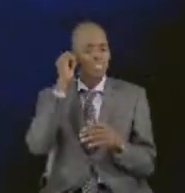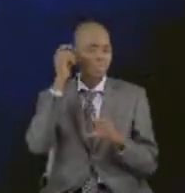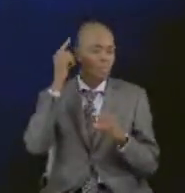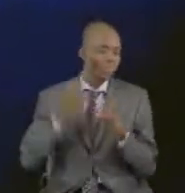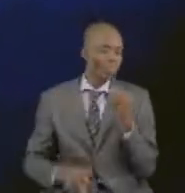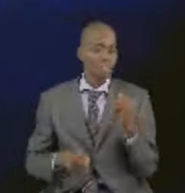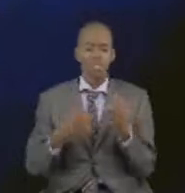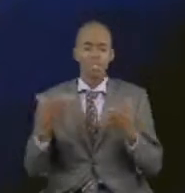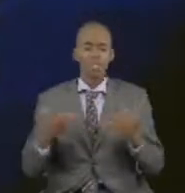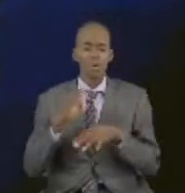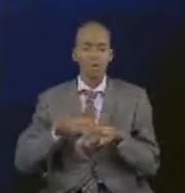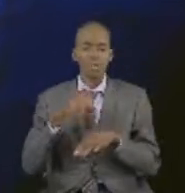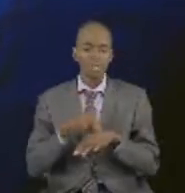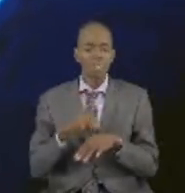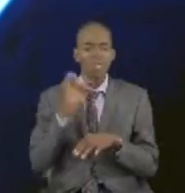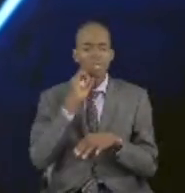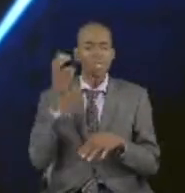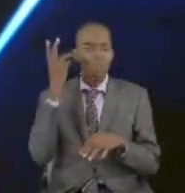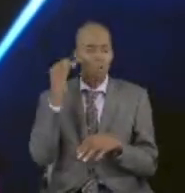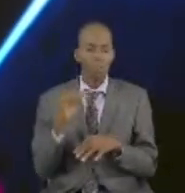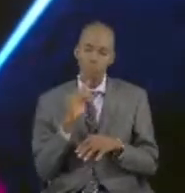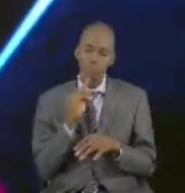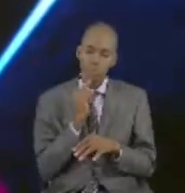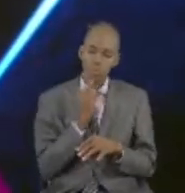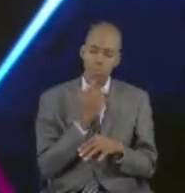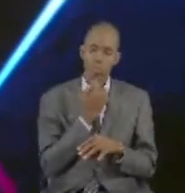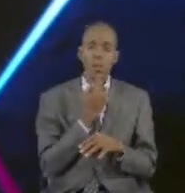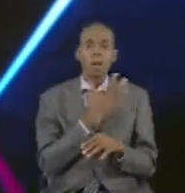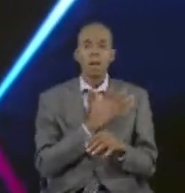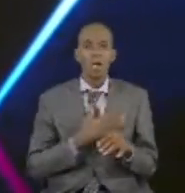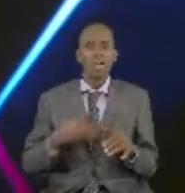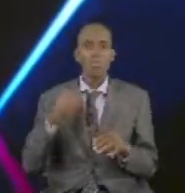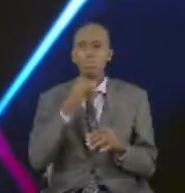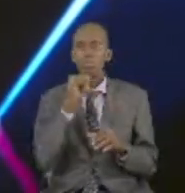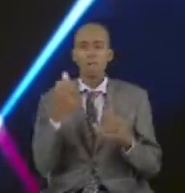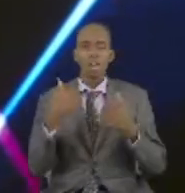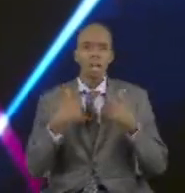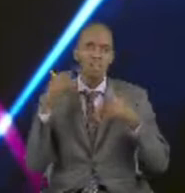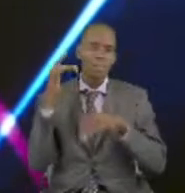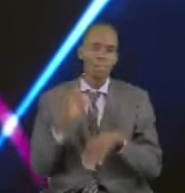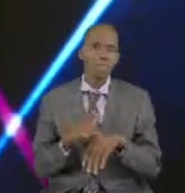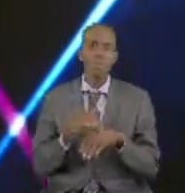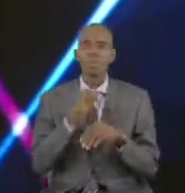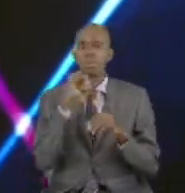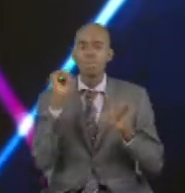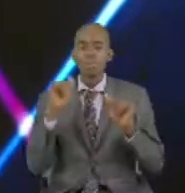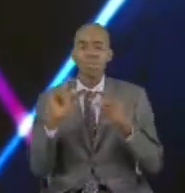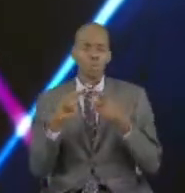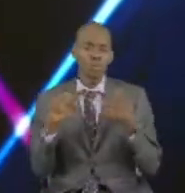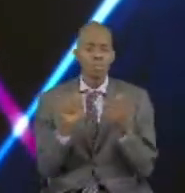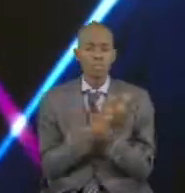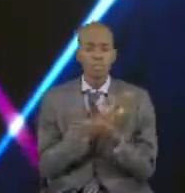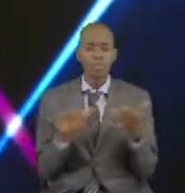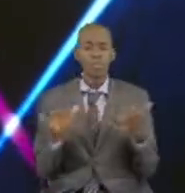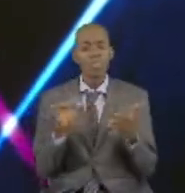sa vie sa jour sa fin si tu es le jeu final de sa vive il était consacrée où on ne pouvait pas vraiment